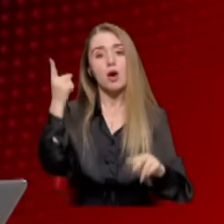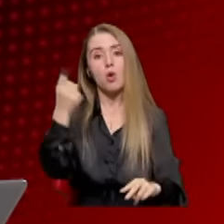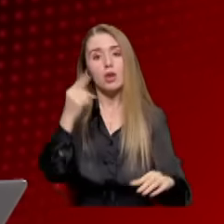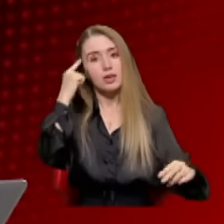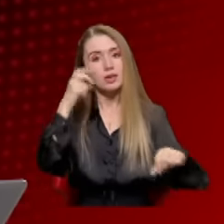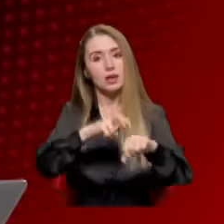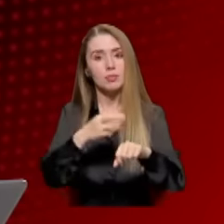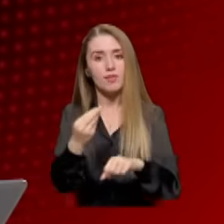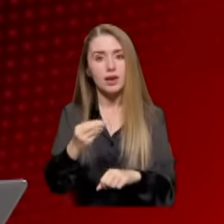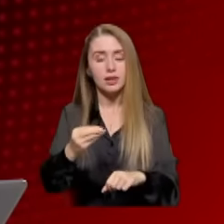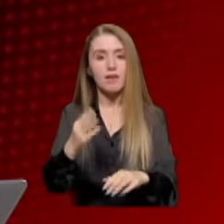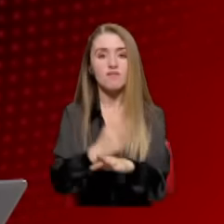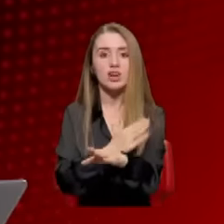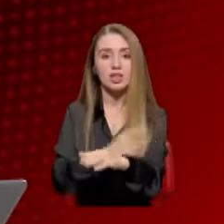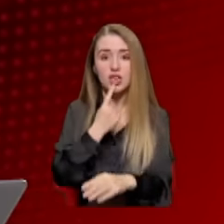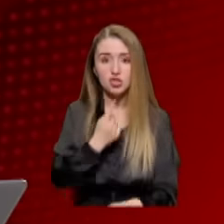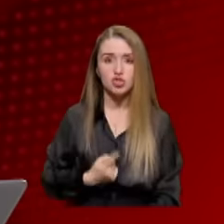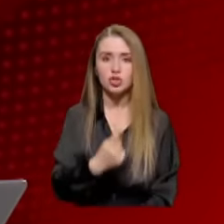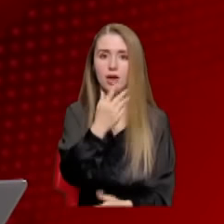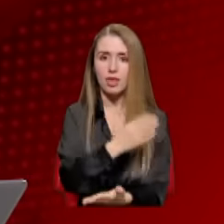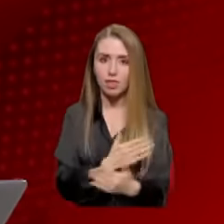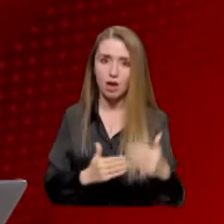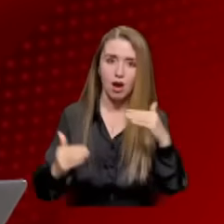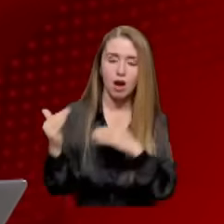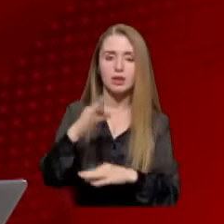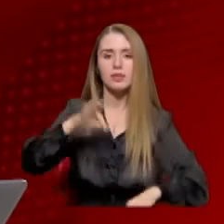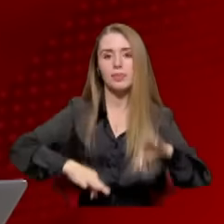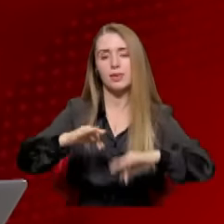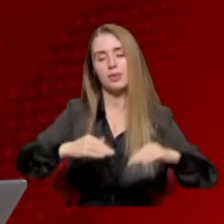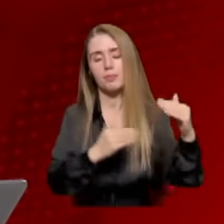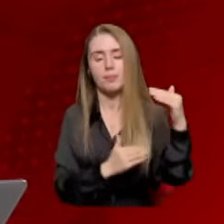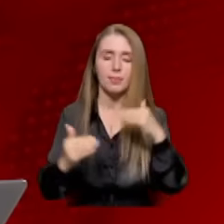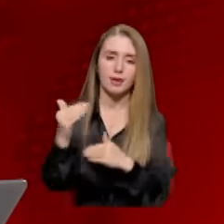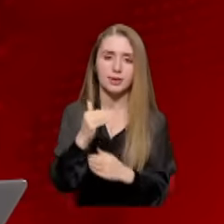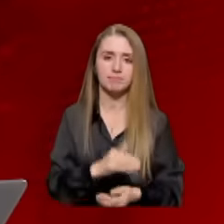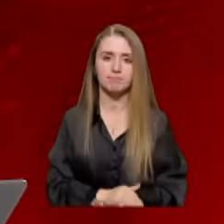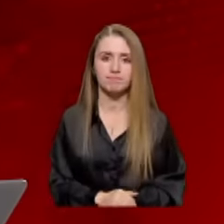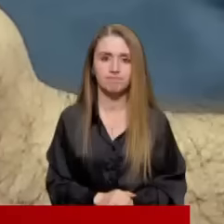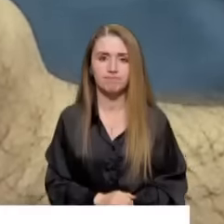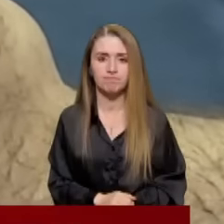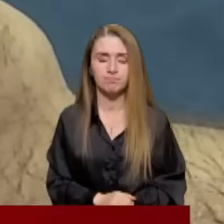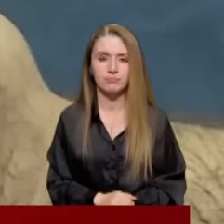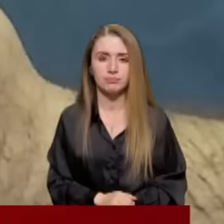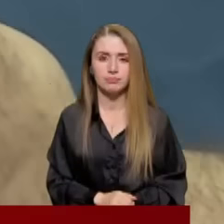hatırlattı. Tüketicilerin şikayetleri de artınca denetimler artırıldı.